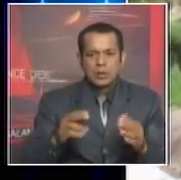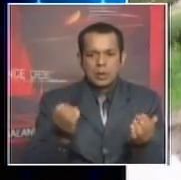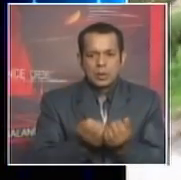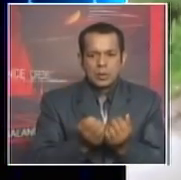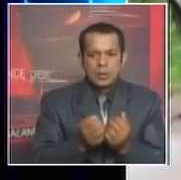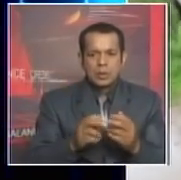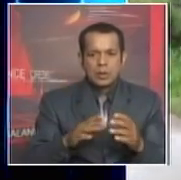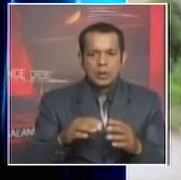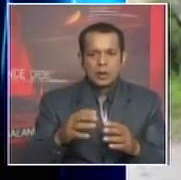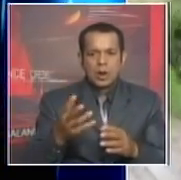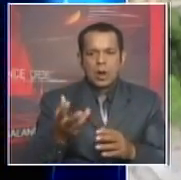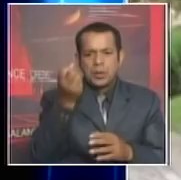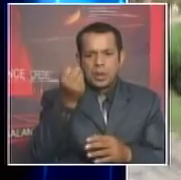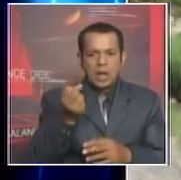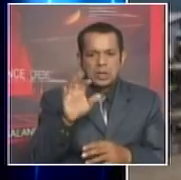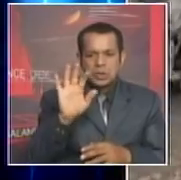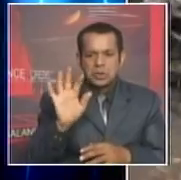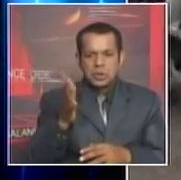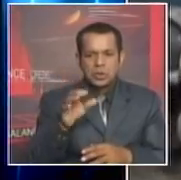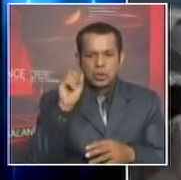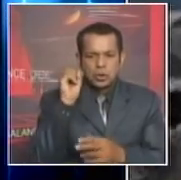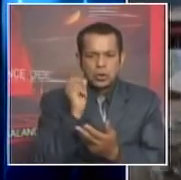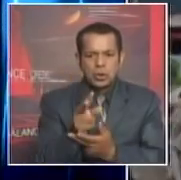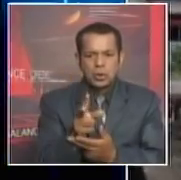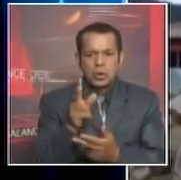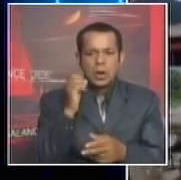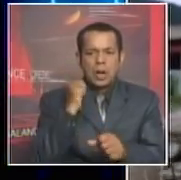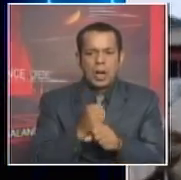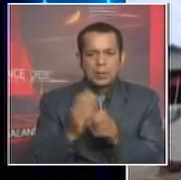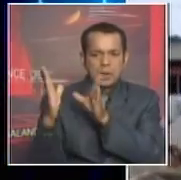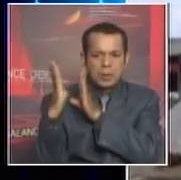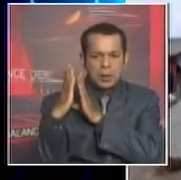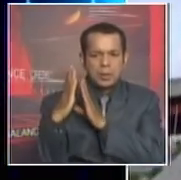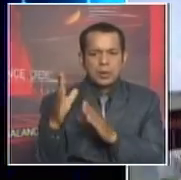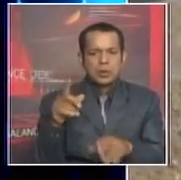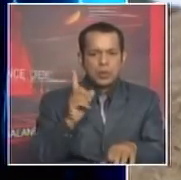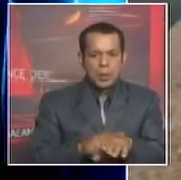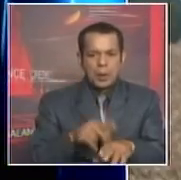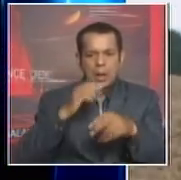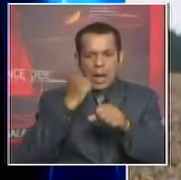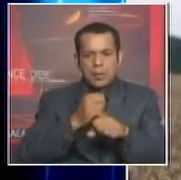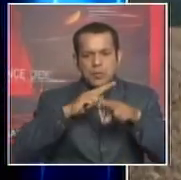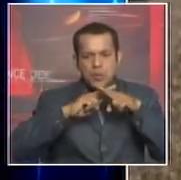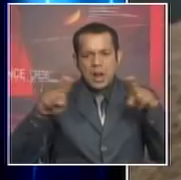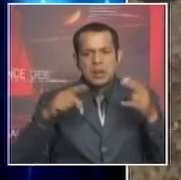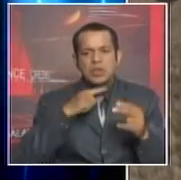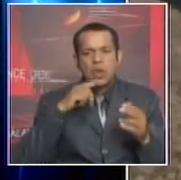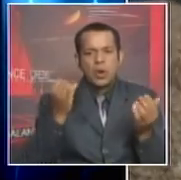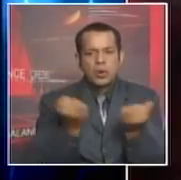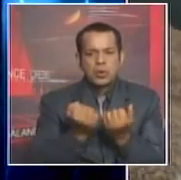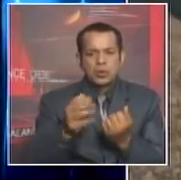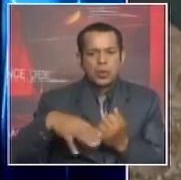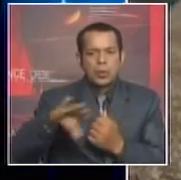सम्पादनबाट विमुख हुने अधिकार कसैलाई छैन। तसर्थ कामको जिम्मा लिएका र समयमा काम सम्पन्न नगर्ने हरेक